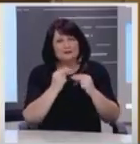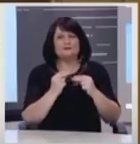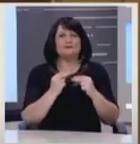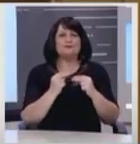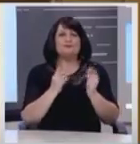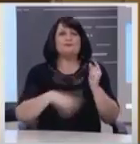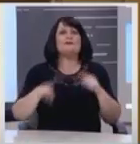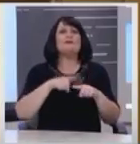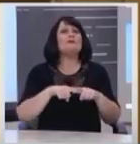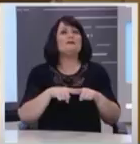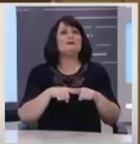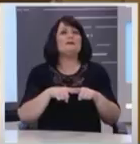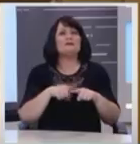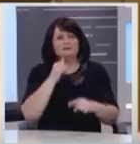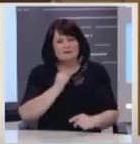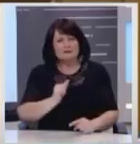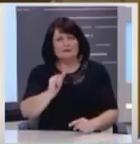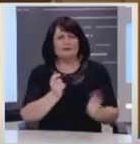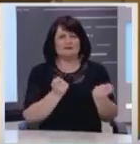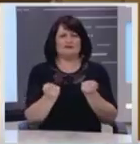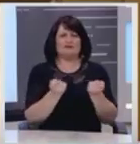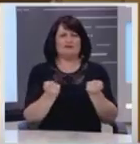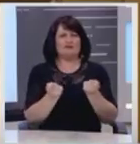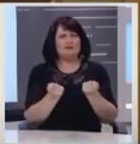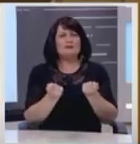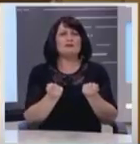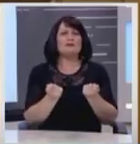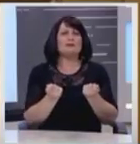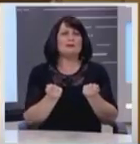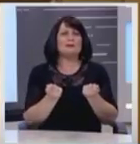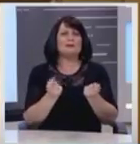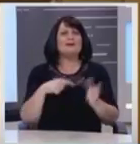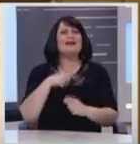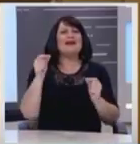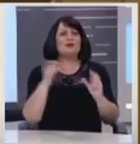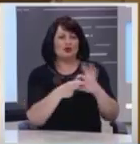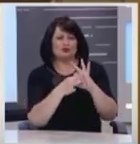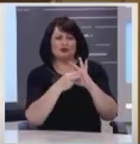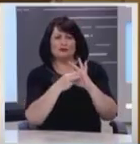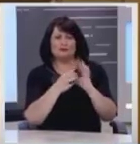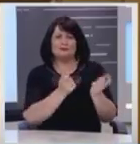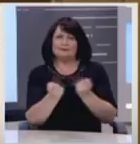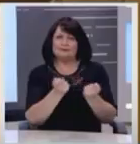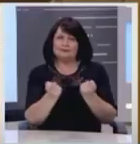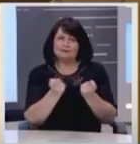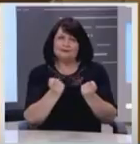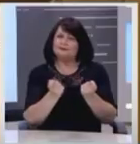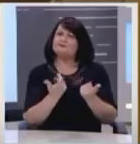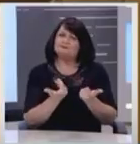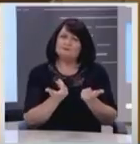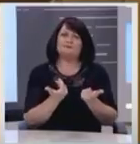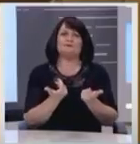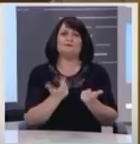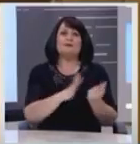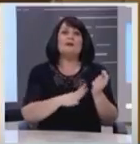η Ελλάδα βρίσκεται σε διαρκή συντονισμό με την Κυπριακή Δημοκρατία, της οποίας άλλωστε